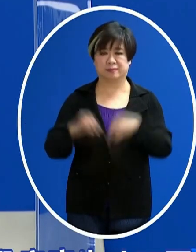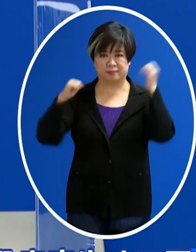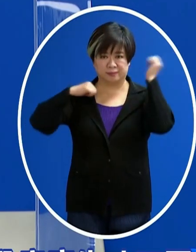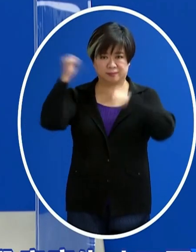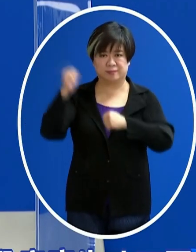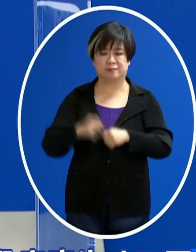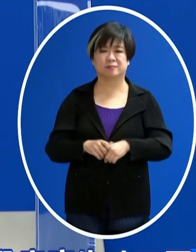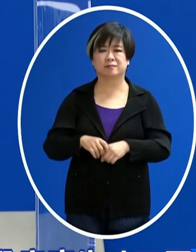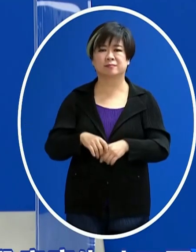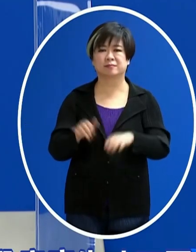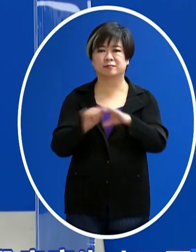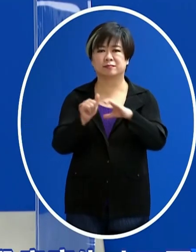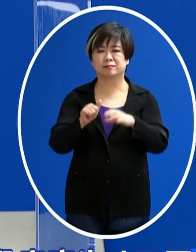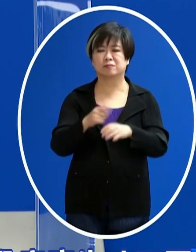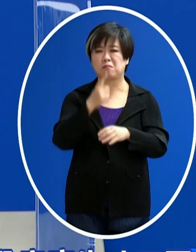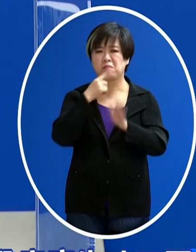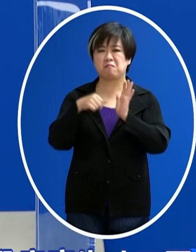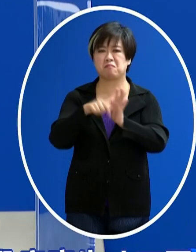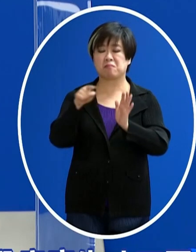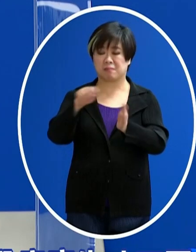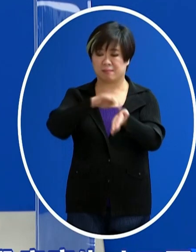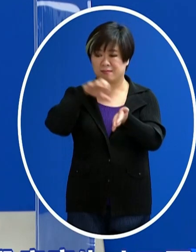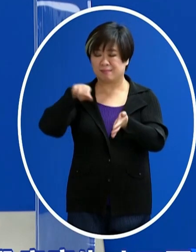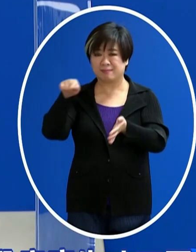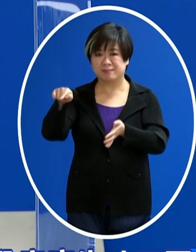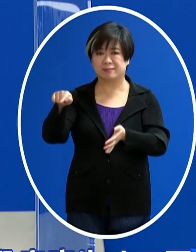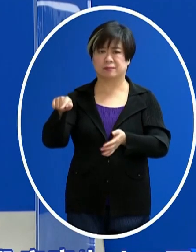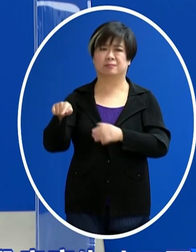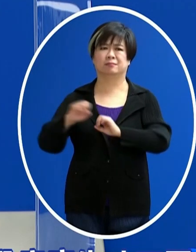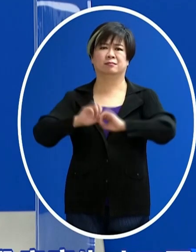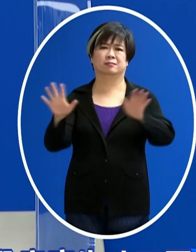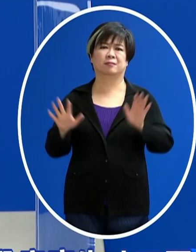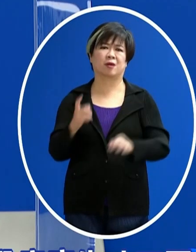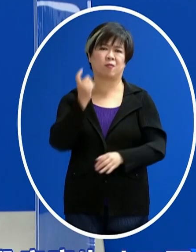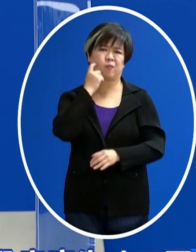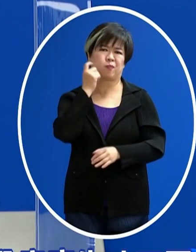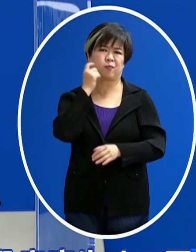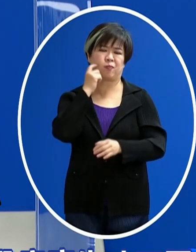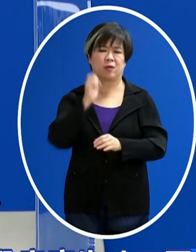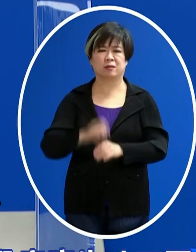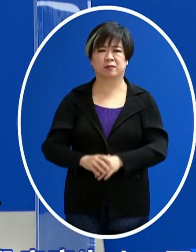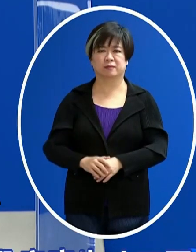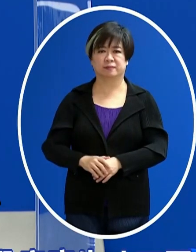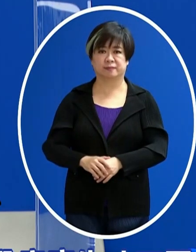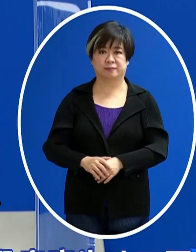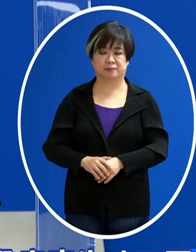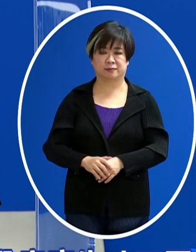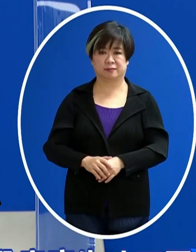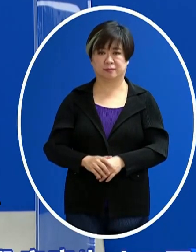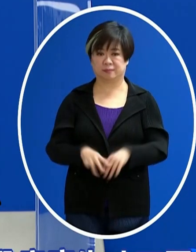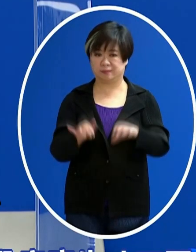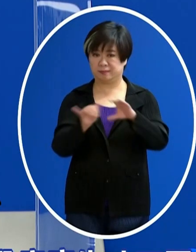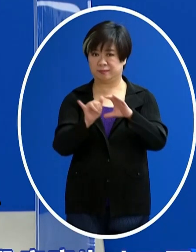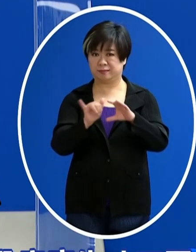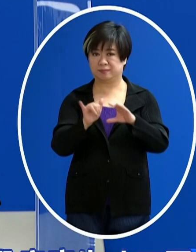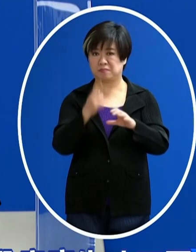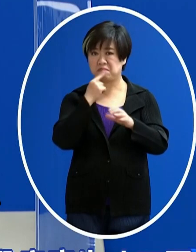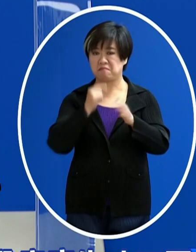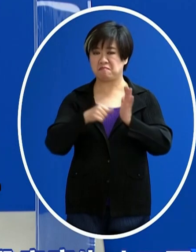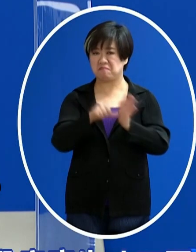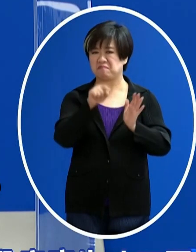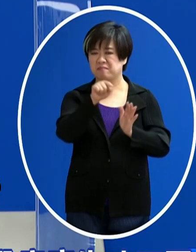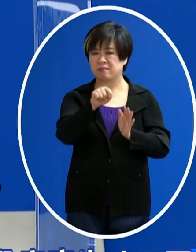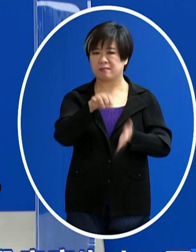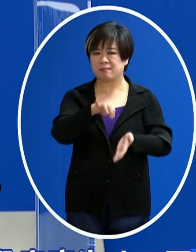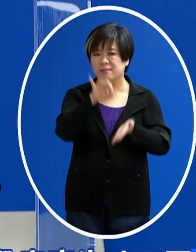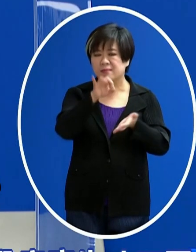网红有提到的医院医学中心也已经出面来澄清。那另外就是说，如果这个网红所提到的讯息